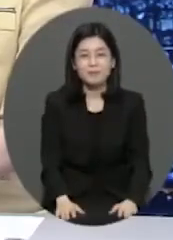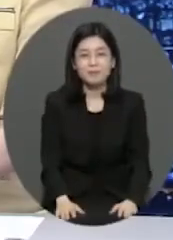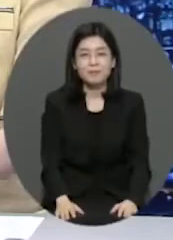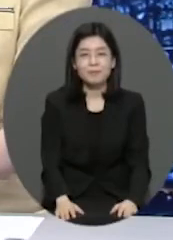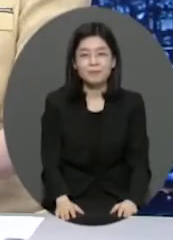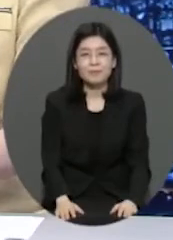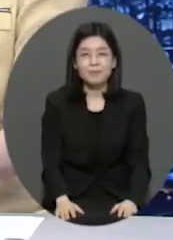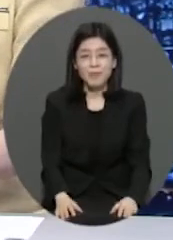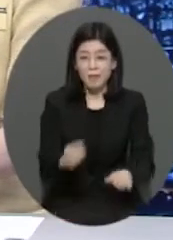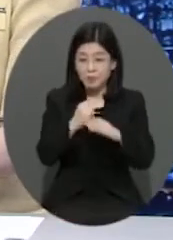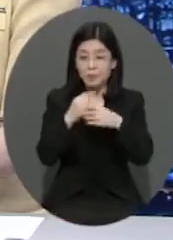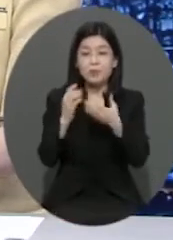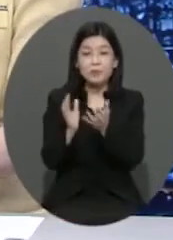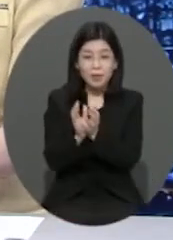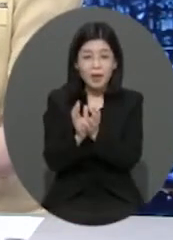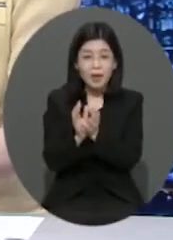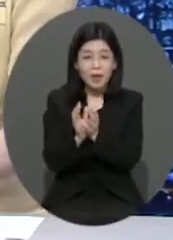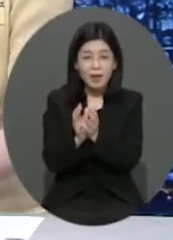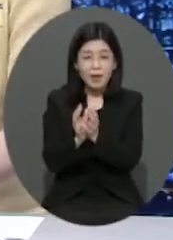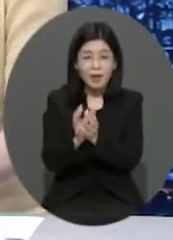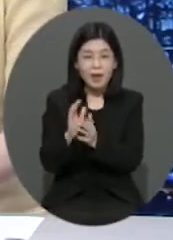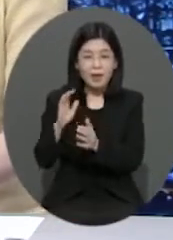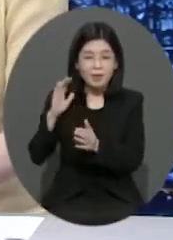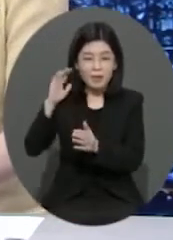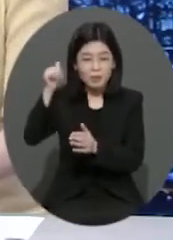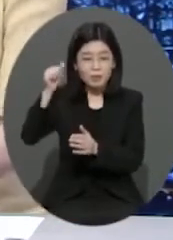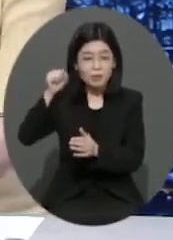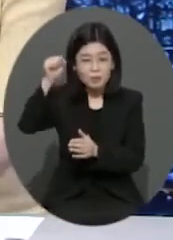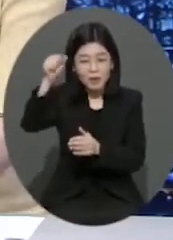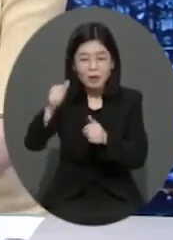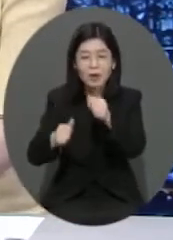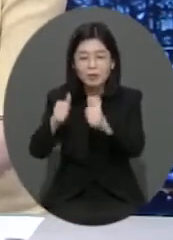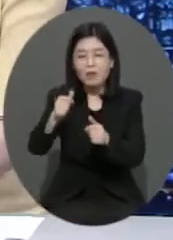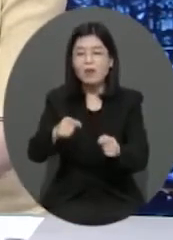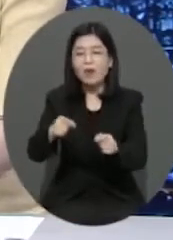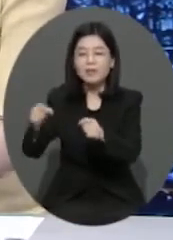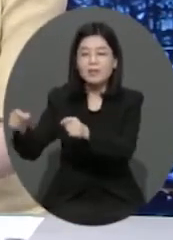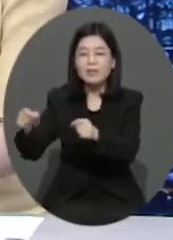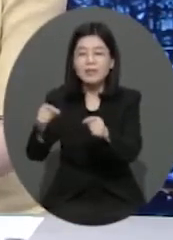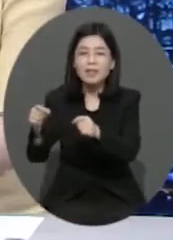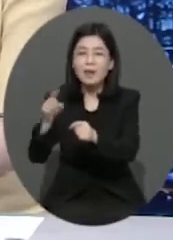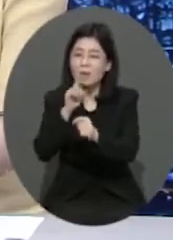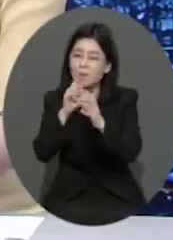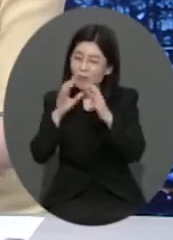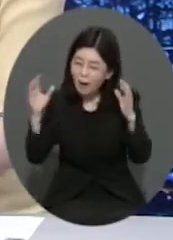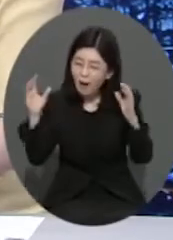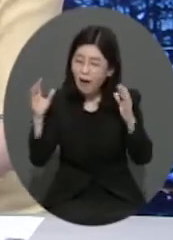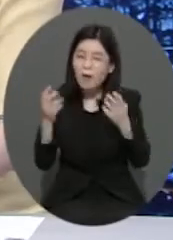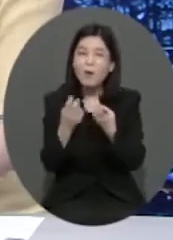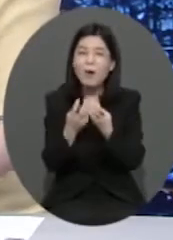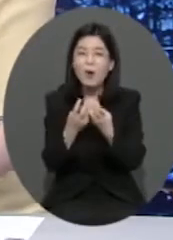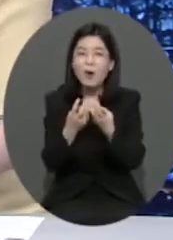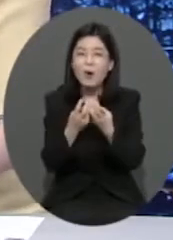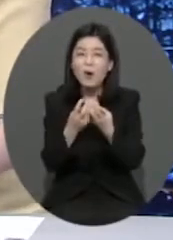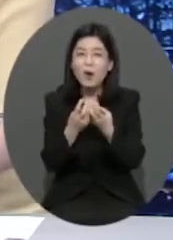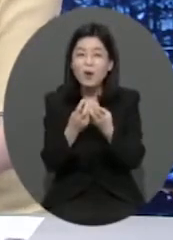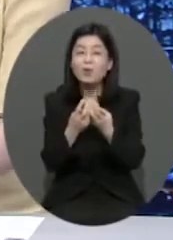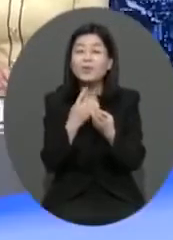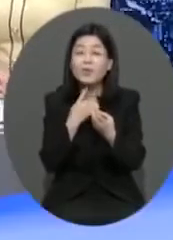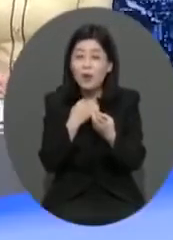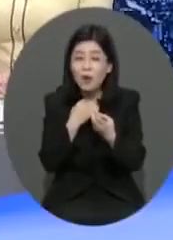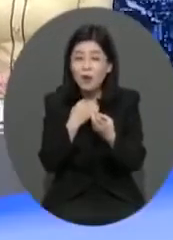늙고 내 들면서 좀 쉽게 시끌 했어 늘 분위기가 어떤지 궁금하거든요 이거 반격도 저래도 흥행도 접고 이거 다 가능한거 아니냐 이런 분위기